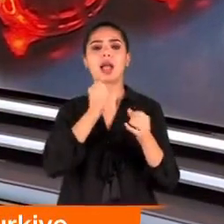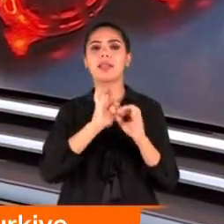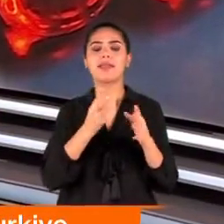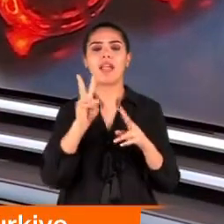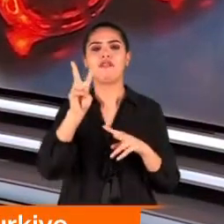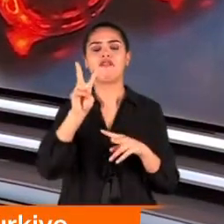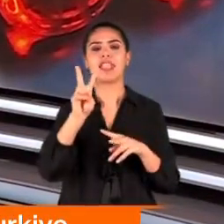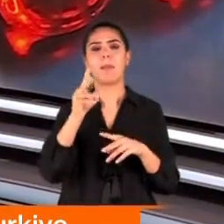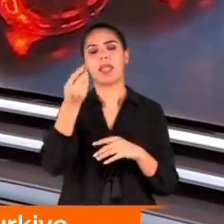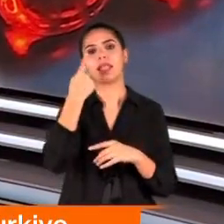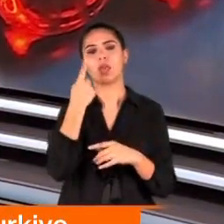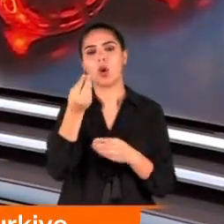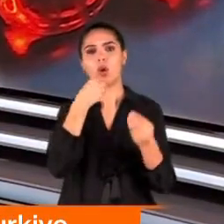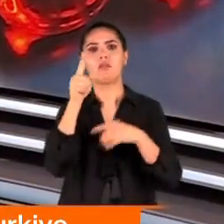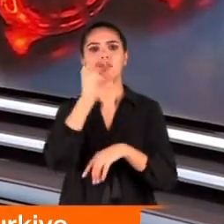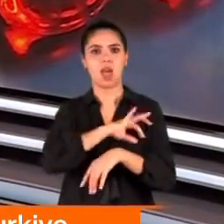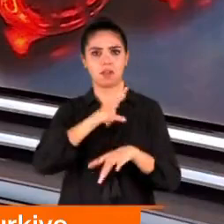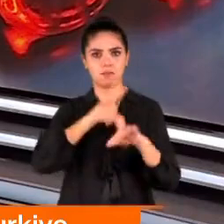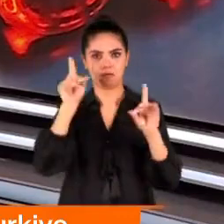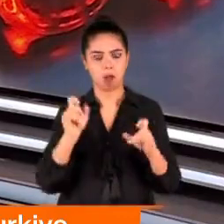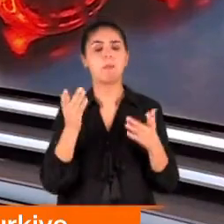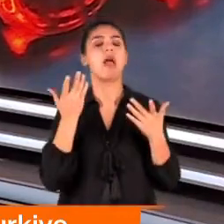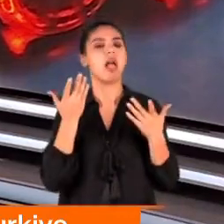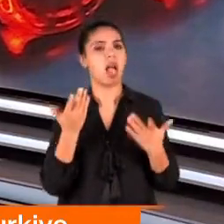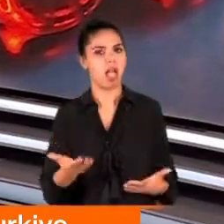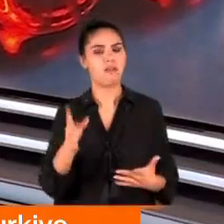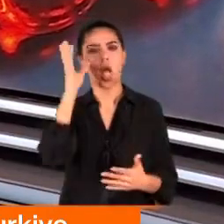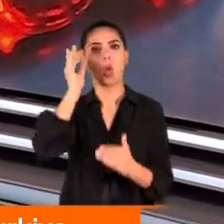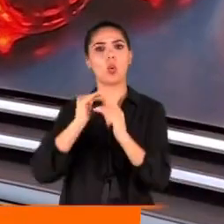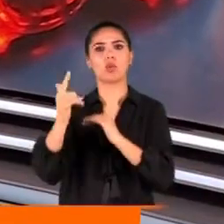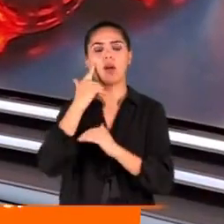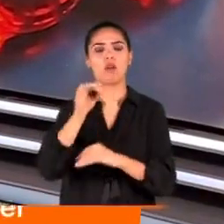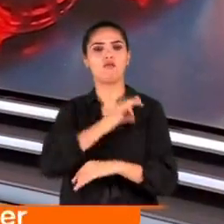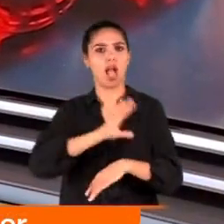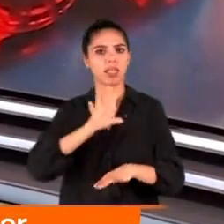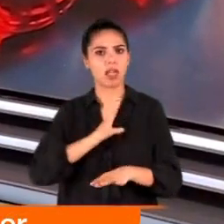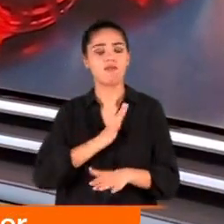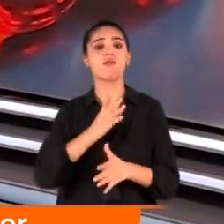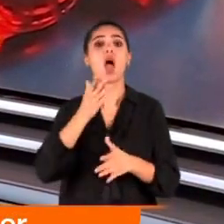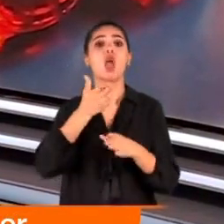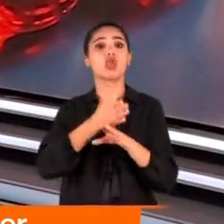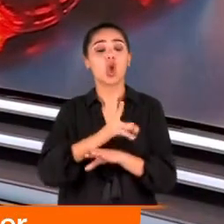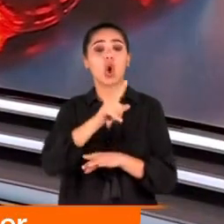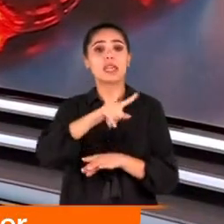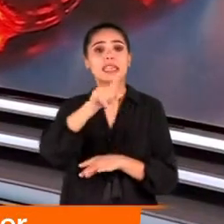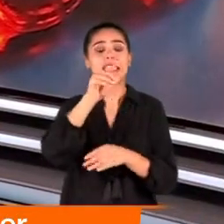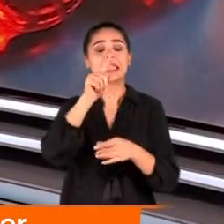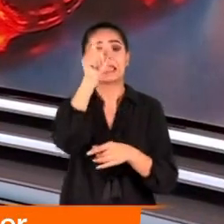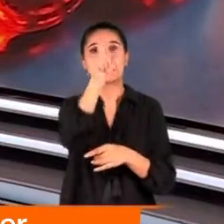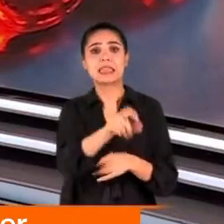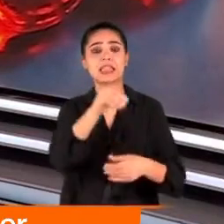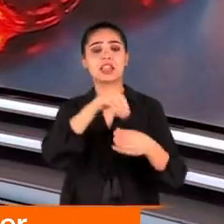takviyeleri. Peki bir faydası var mı? Evet, uzmanlar böyle diyor ama doğru oranda ve sizin için doğru